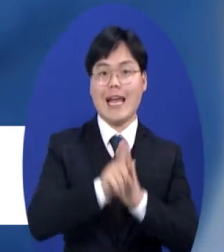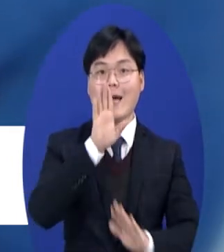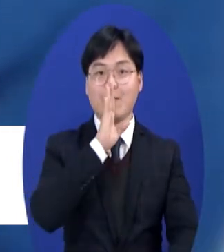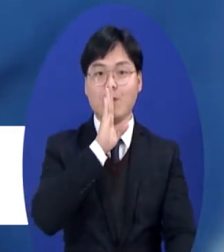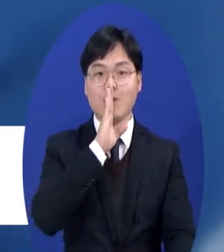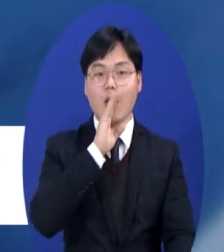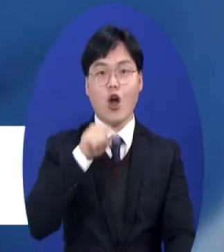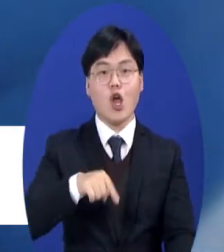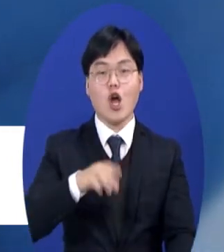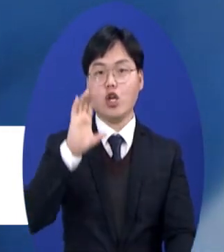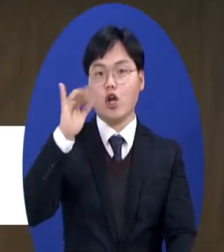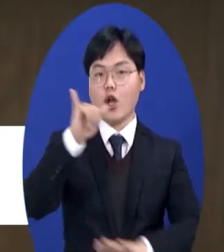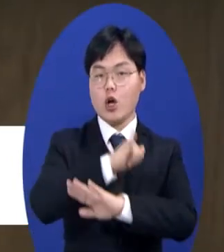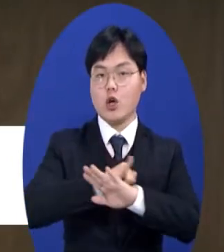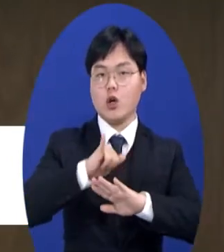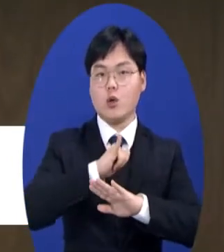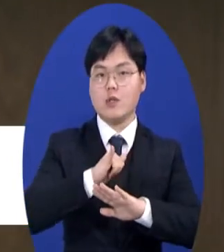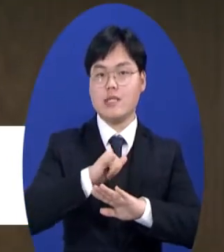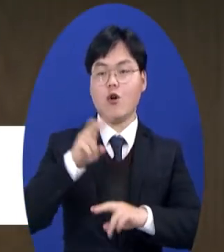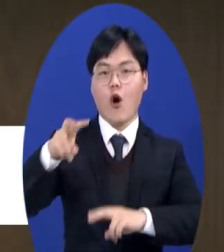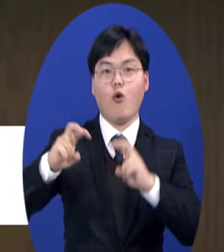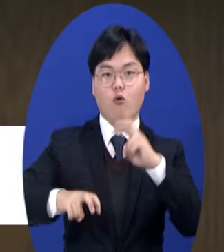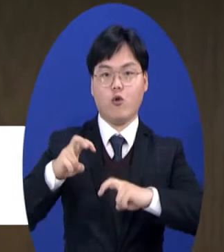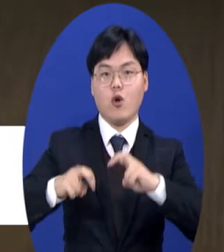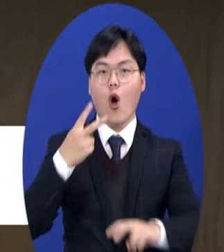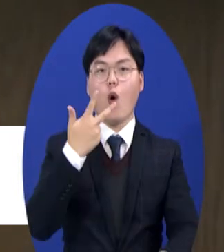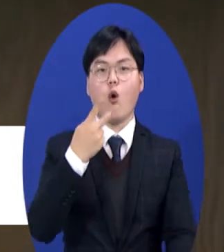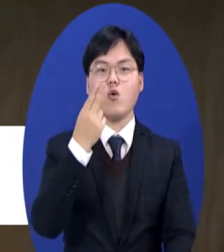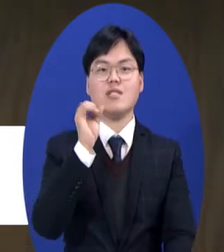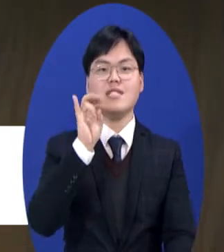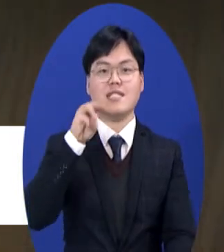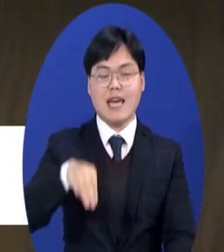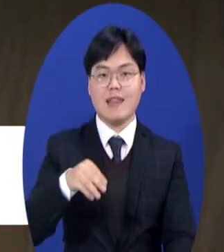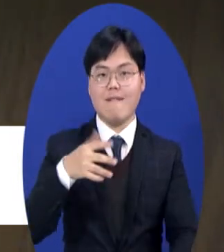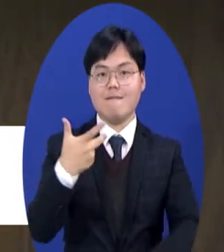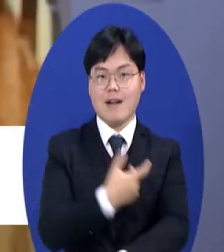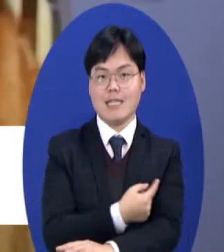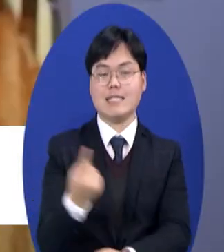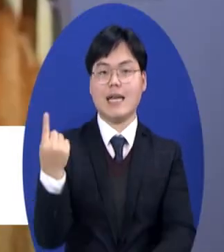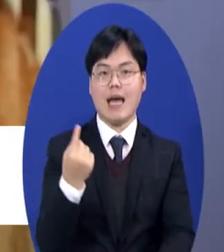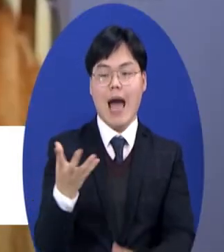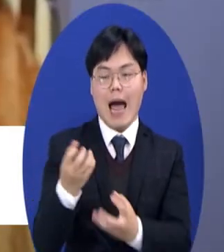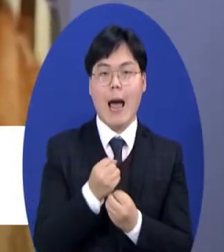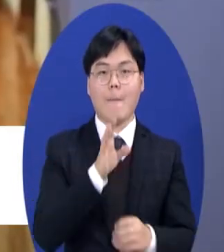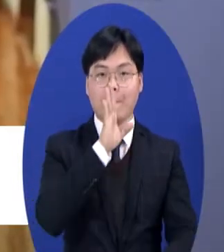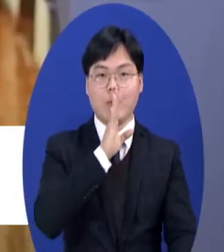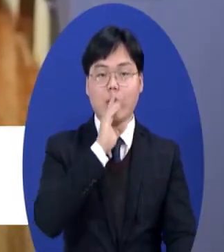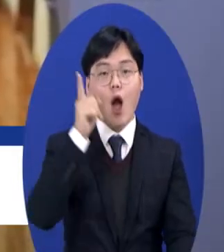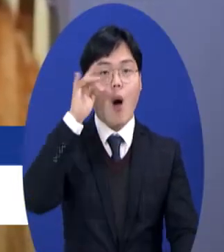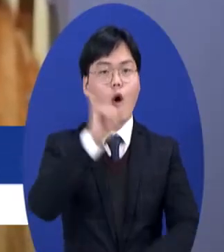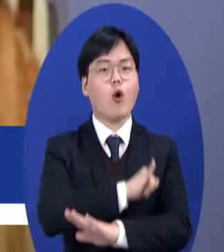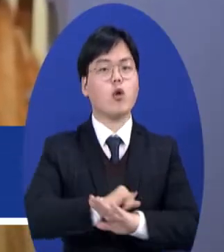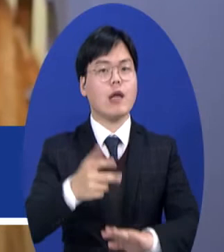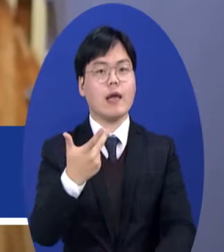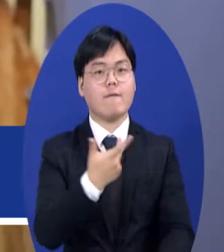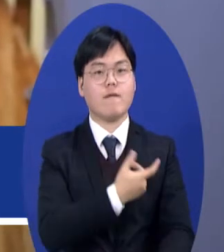найрамдах Солонгос улсын Green Cross компанид үйлдвэрлэсэн 3 цент вакцин ирэх юм а. Монгол улсад хийгдэж байгаа эдгээр